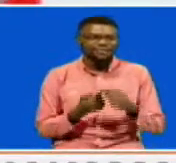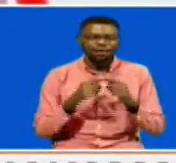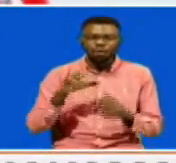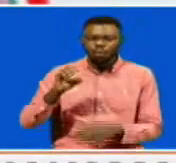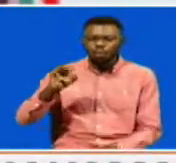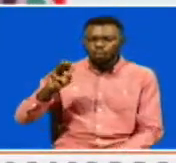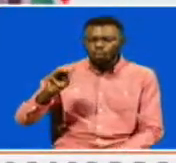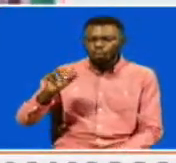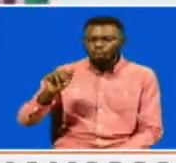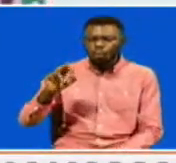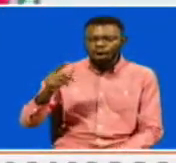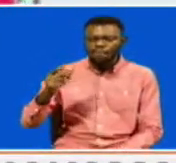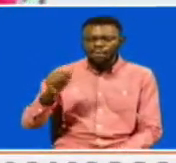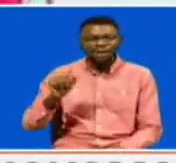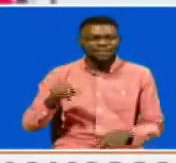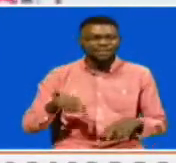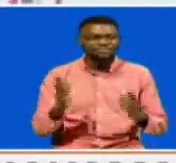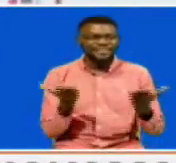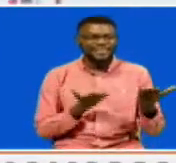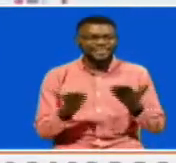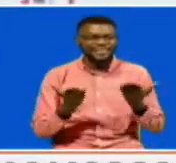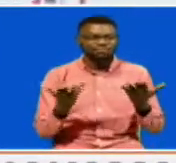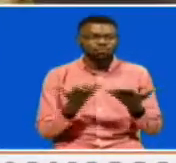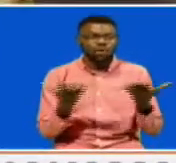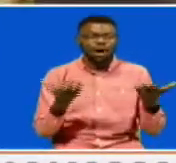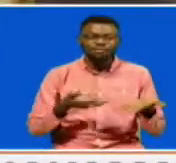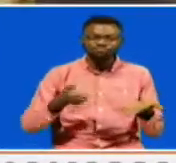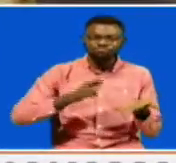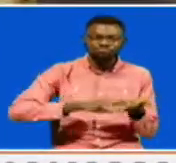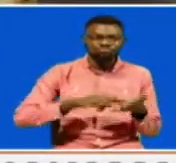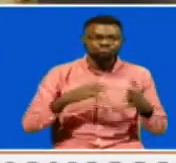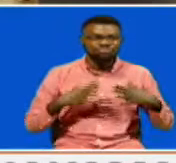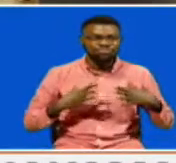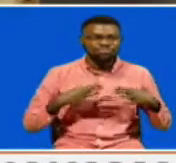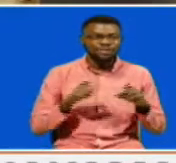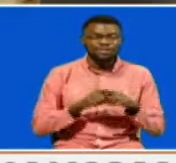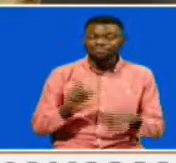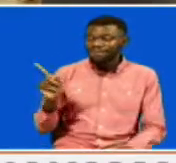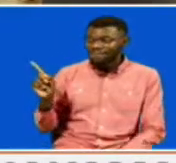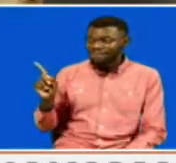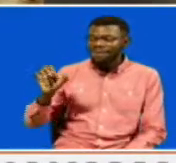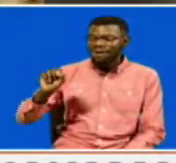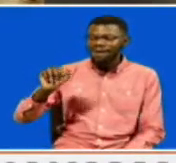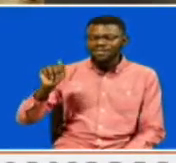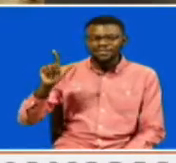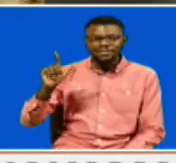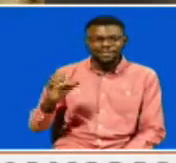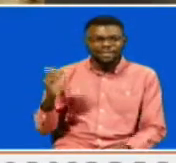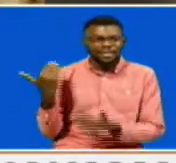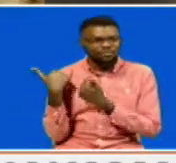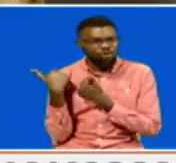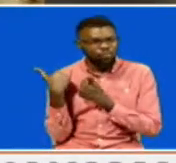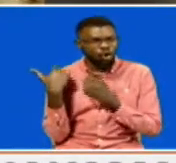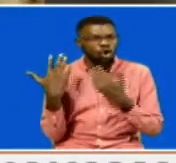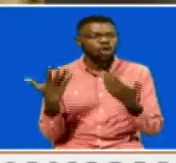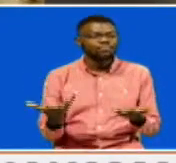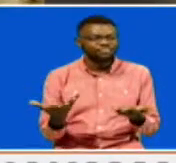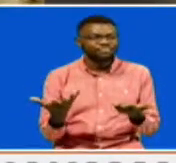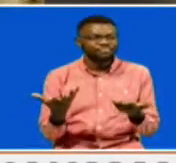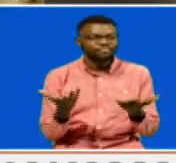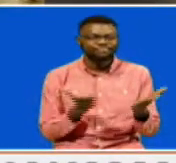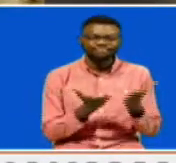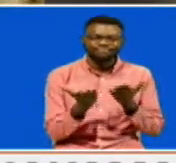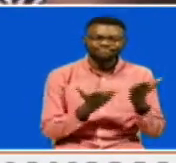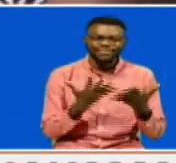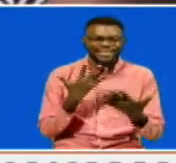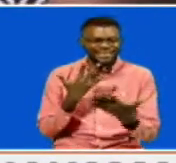Omanga atakayehudumu kwenye idara ya usajili wa watu, na Muhammad Sale atakayesimamia mabadiliko katika huduma ya